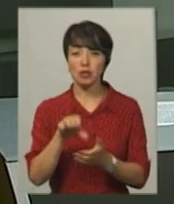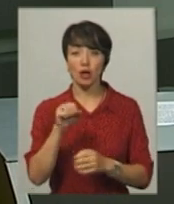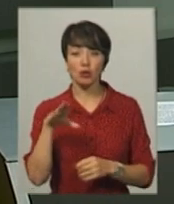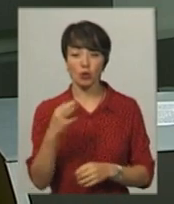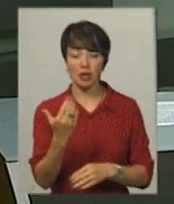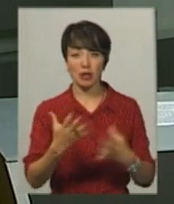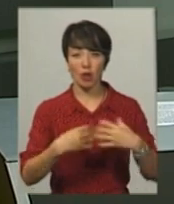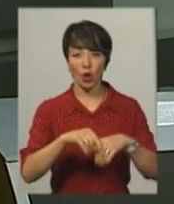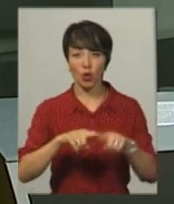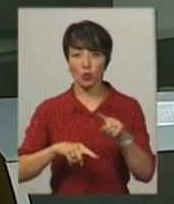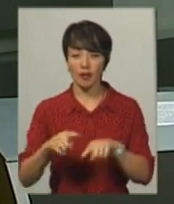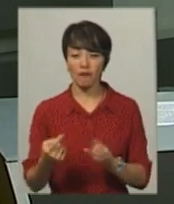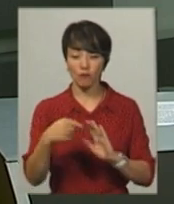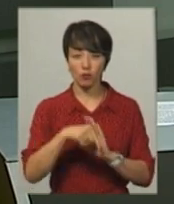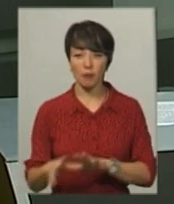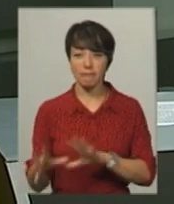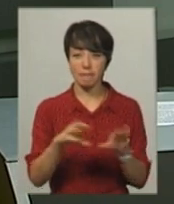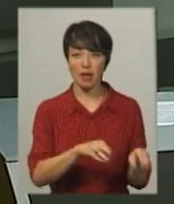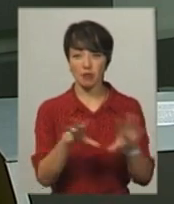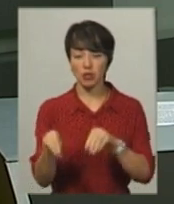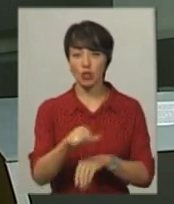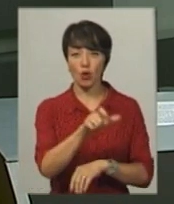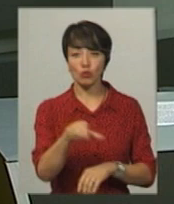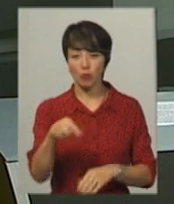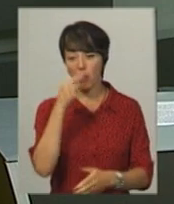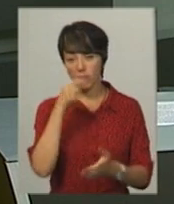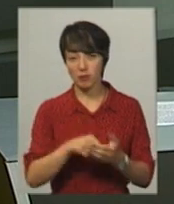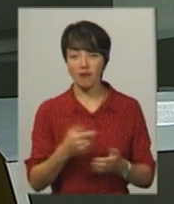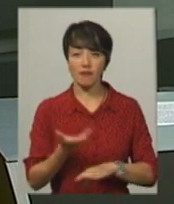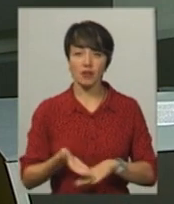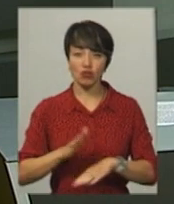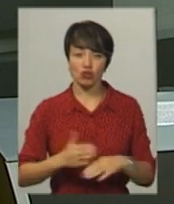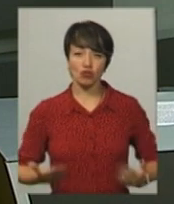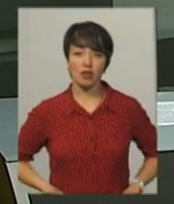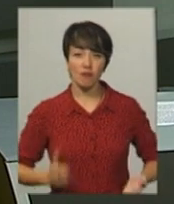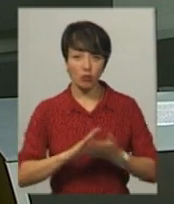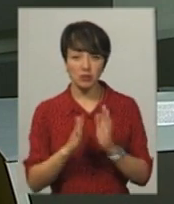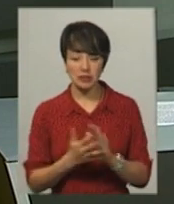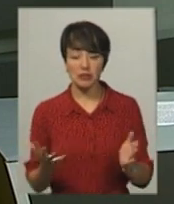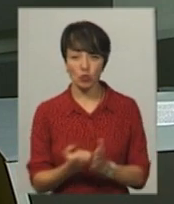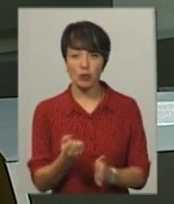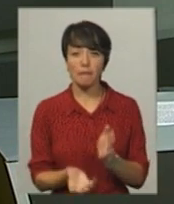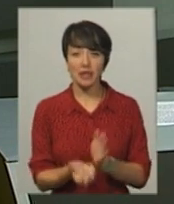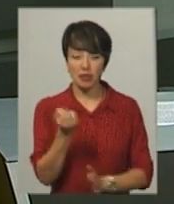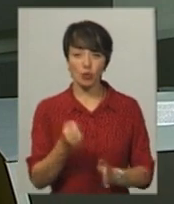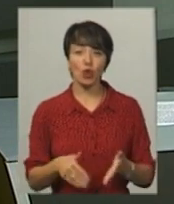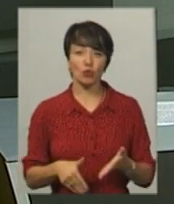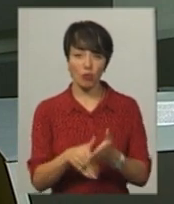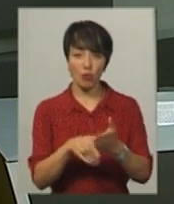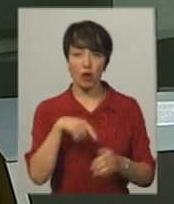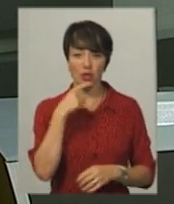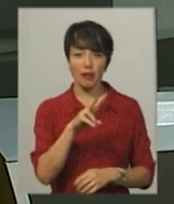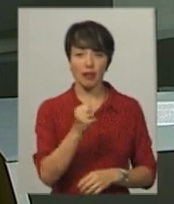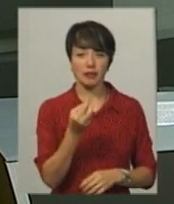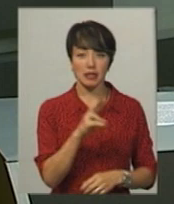їхні родини, внутрішньопереміщені особи та люди, які опинились у важких життєвих обставинах, знайдуть підтримку і допомогу, каже Леся